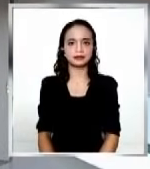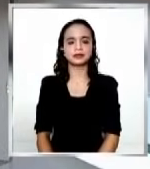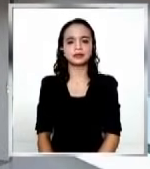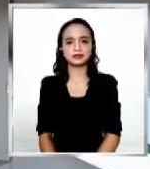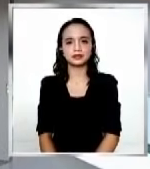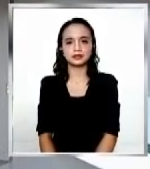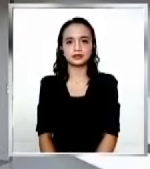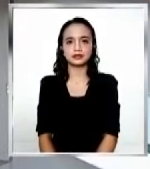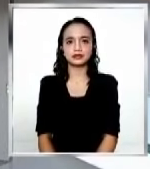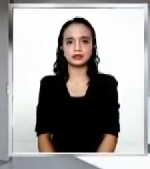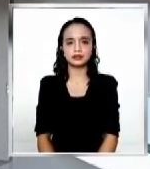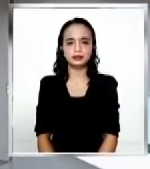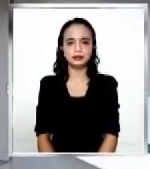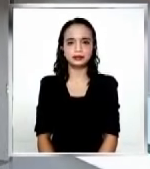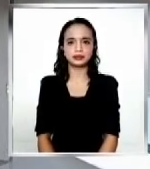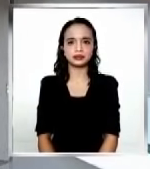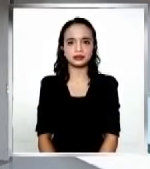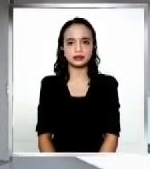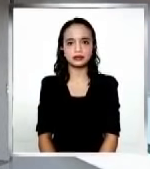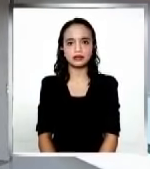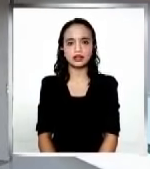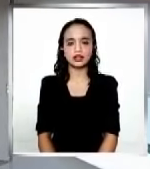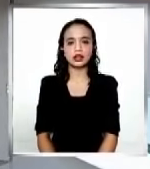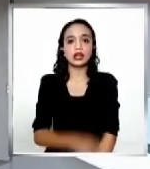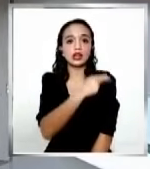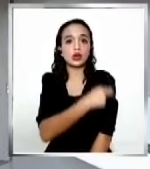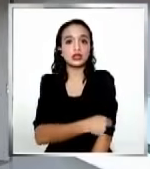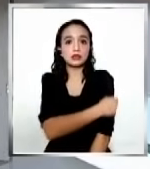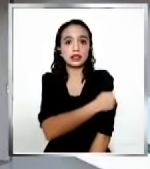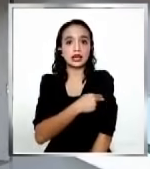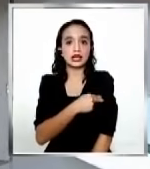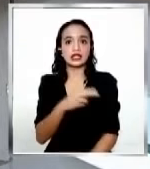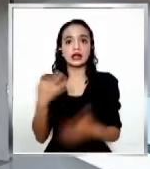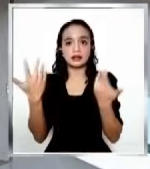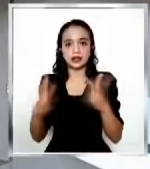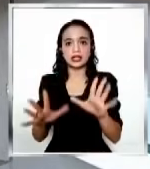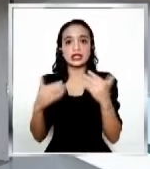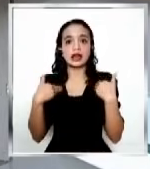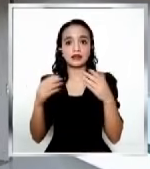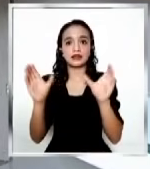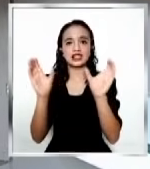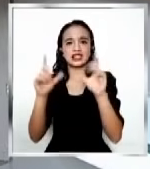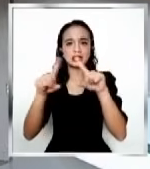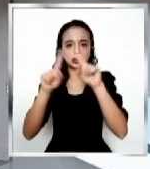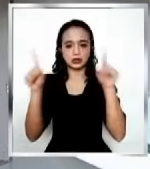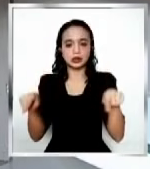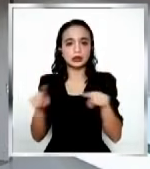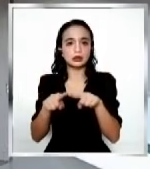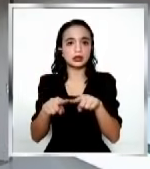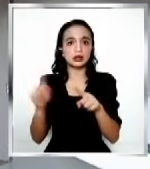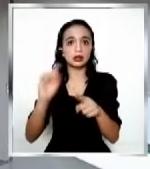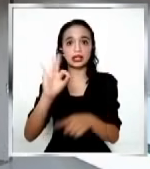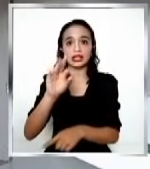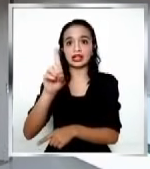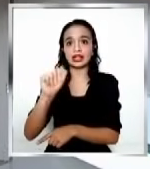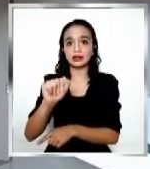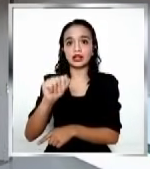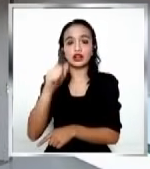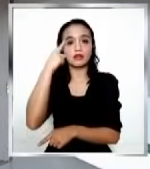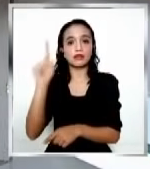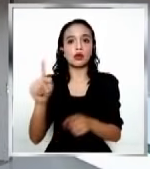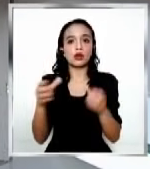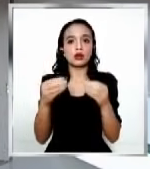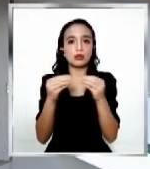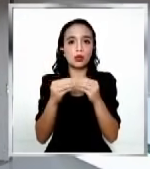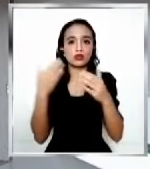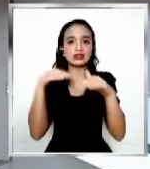Nakakuha ang isang ospital ng compassionate use permit mula sa Food and Drug Administration sa paggamit ng antiparasitic drug na ivermectin